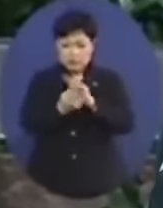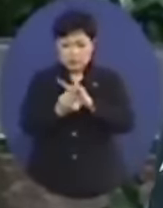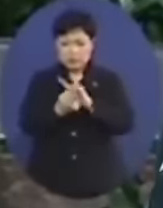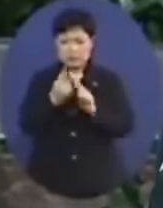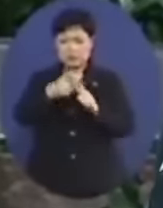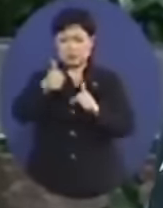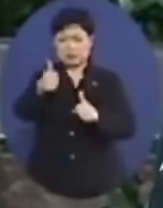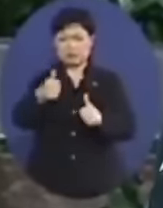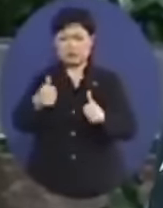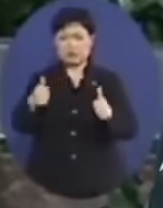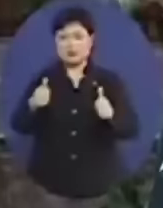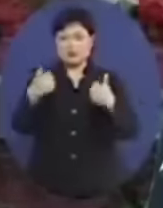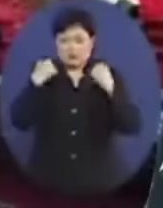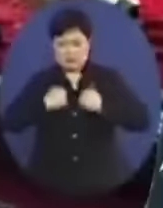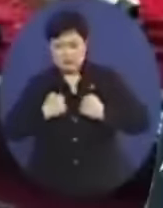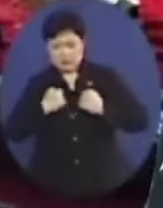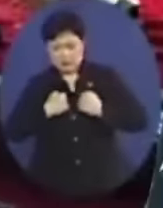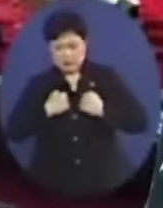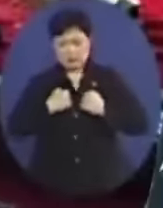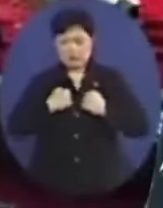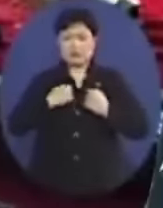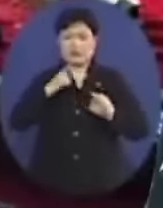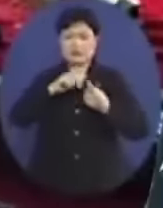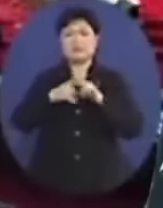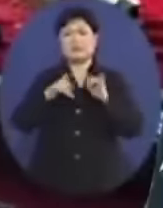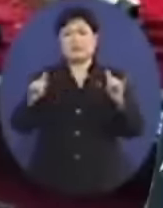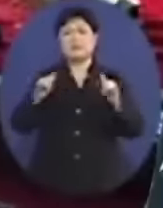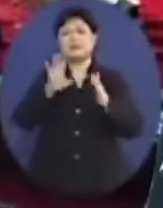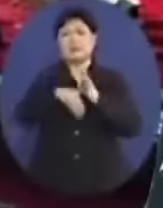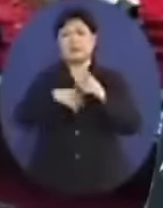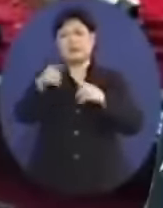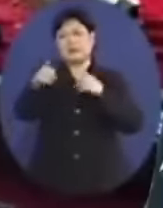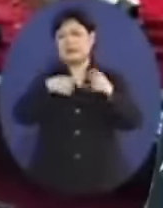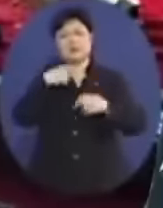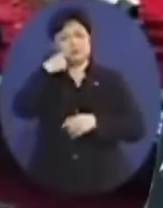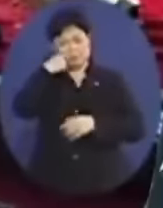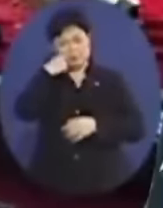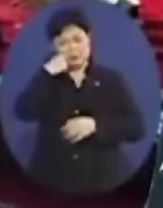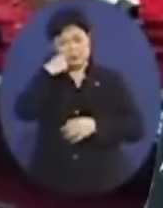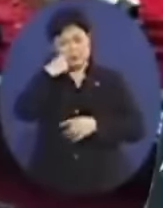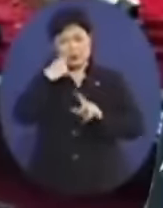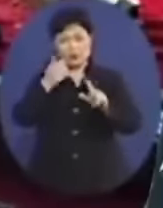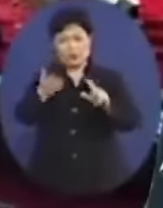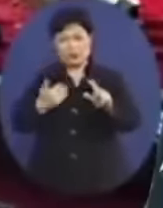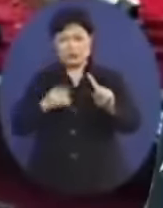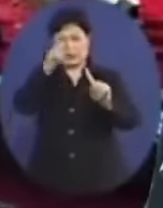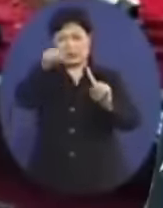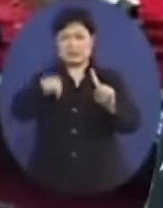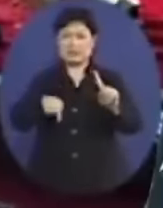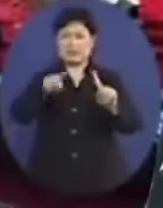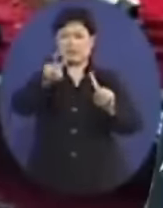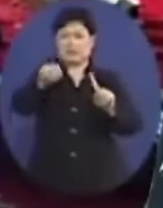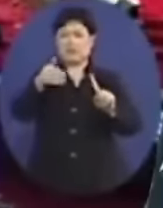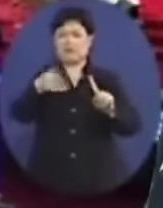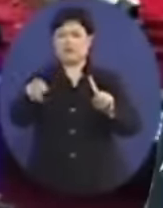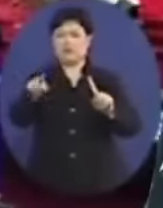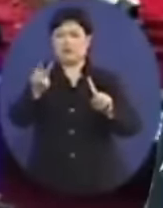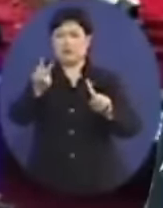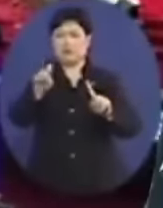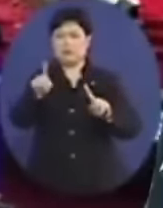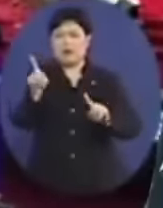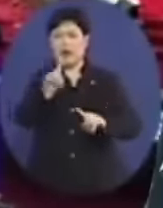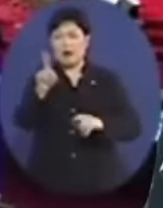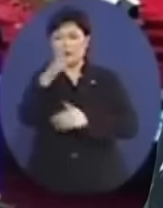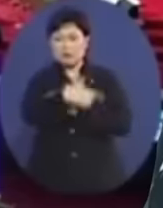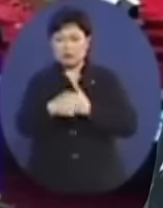것을 그때 사람들은 몰랐다는 것입니다 고린도전서 1장 29절 31절에이는 아무 육체도